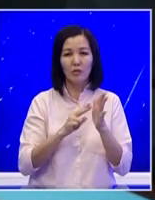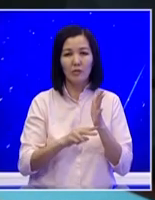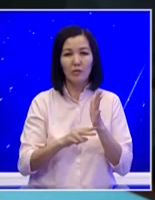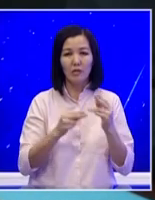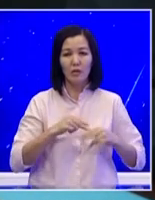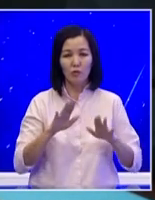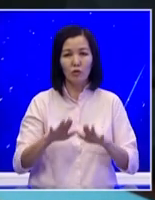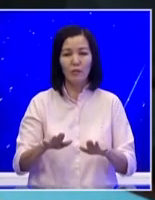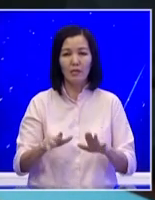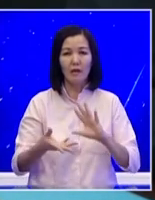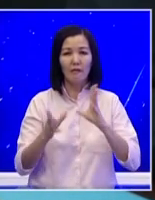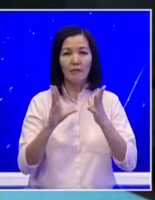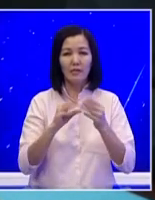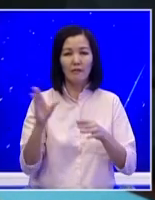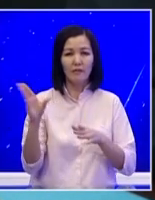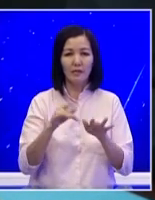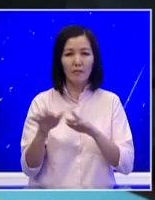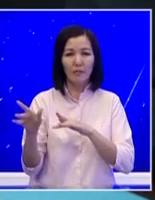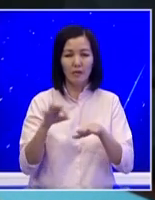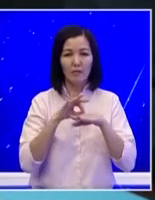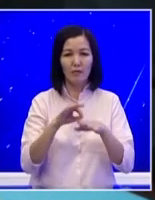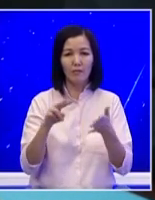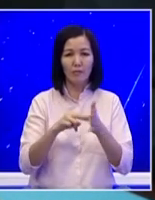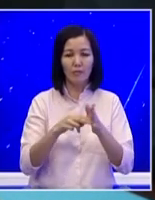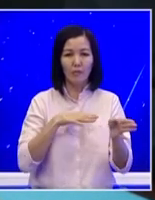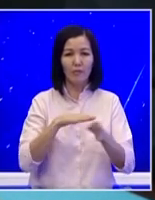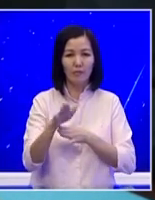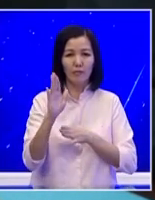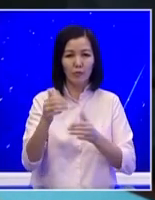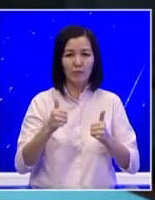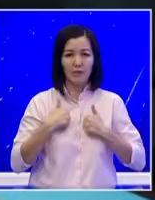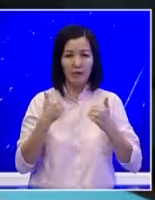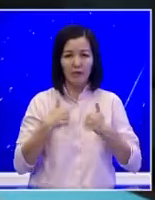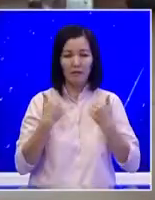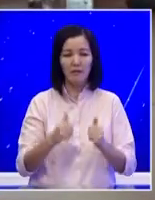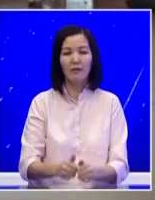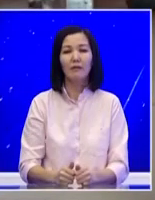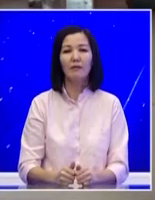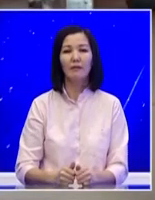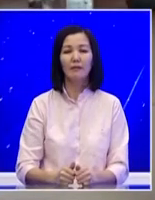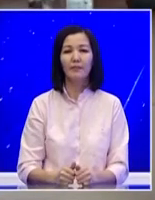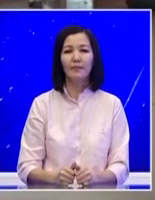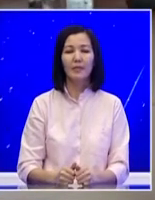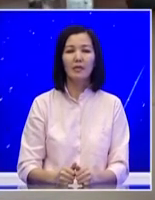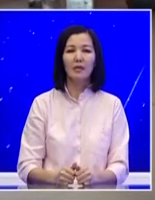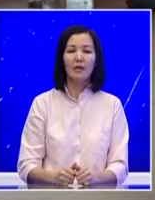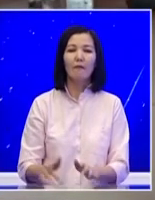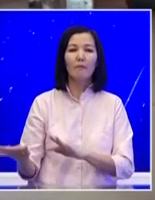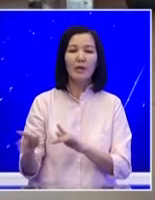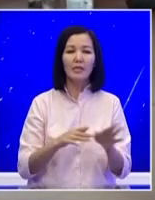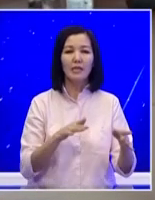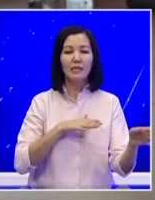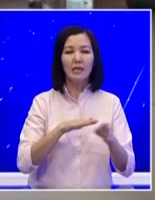рабочих мест. В целом будут все меры приняты для достижения целевых индикаторов социально-экономического развития. В процессе реализации